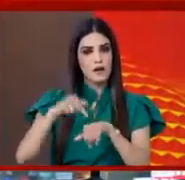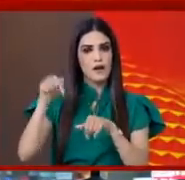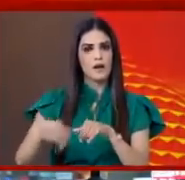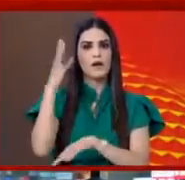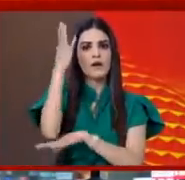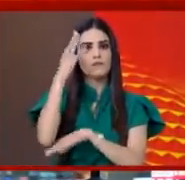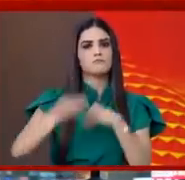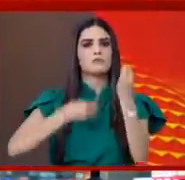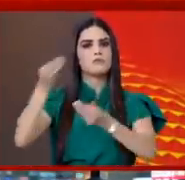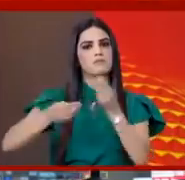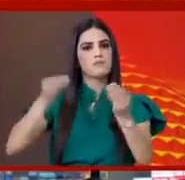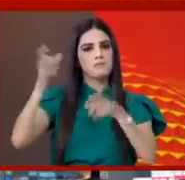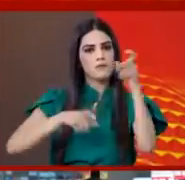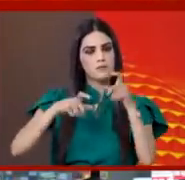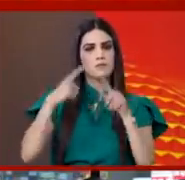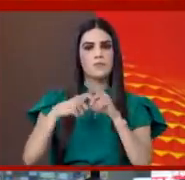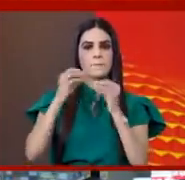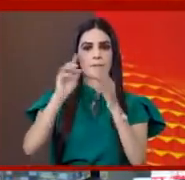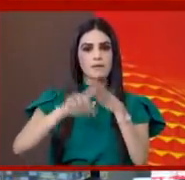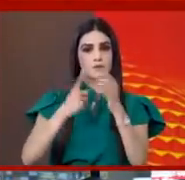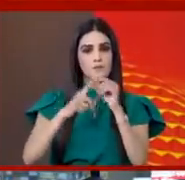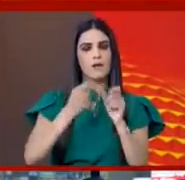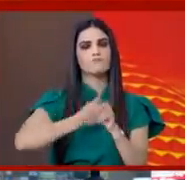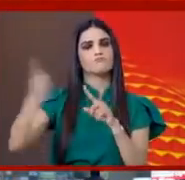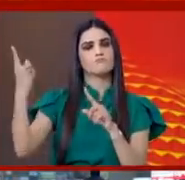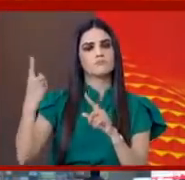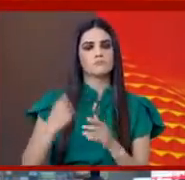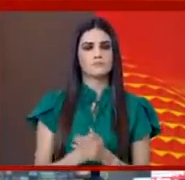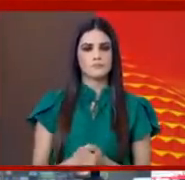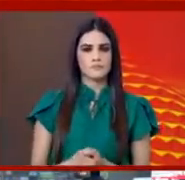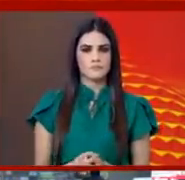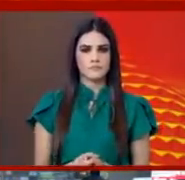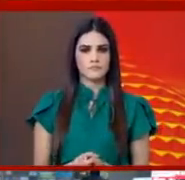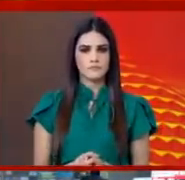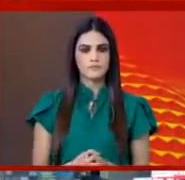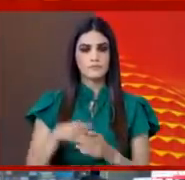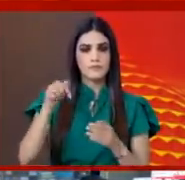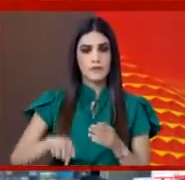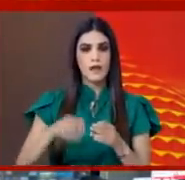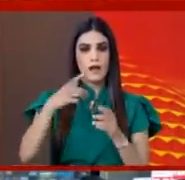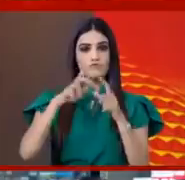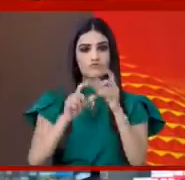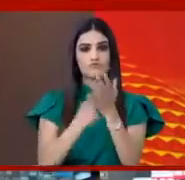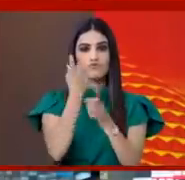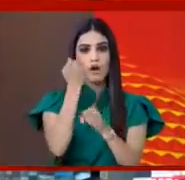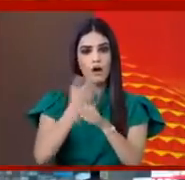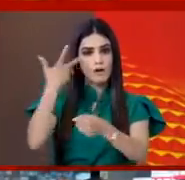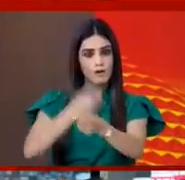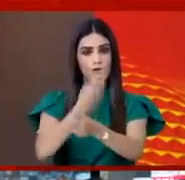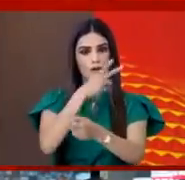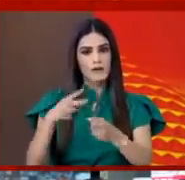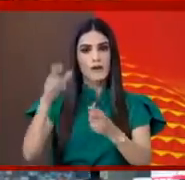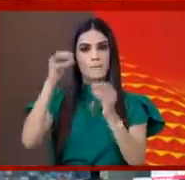वाला नारा दिया और बीजेपी पर जमकर बरसी। कोकेन केस में गिरफ्तार बंगाल बीजेपी के